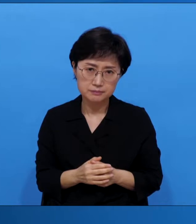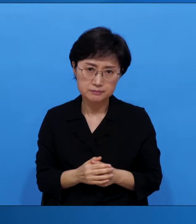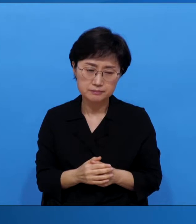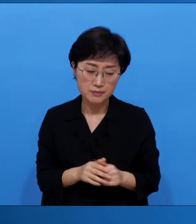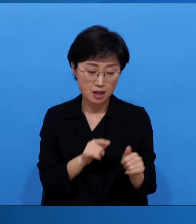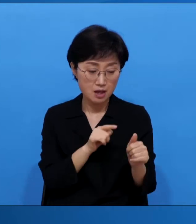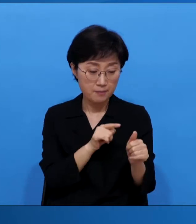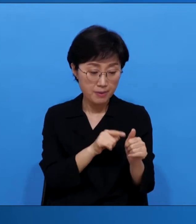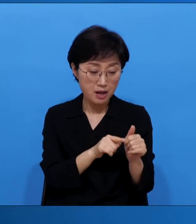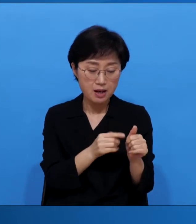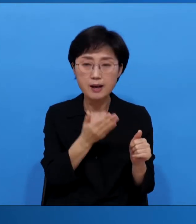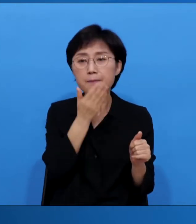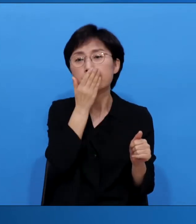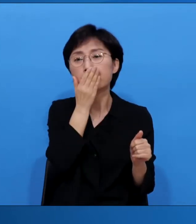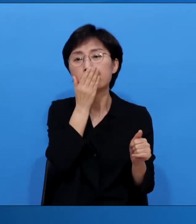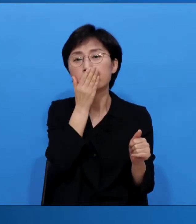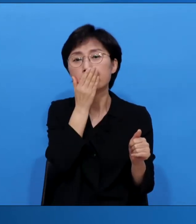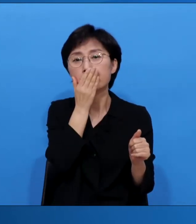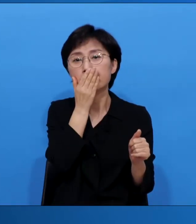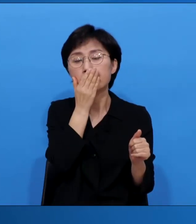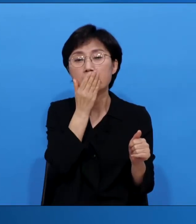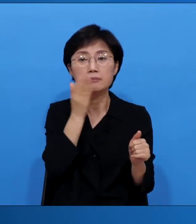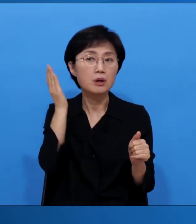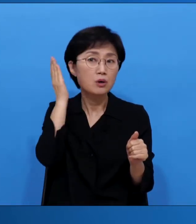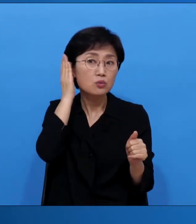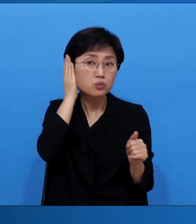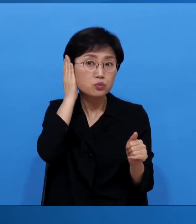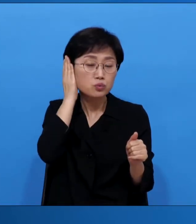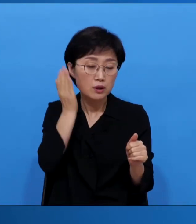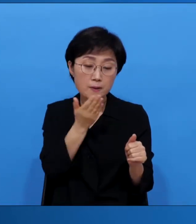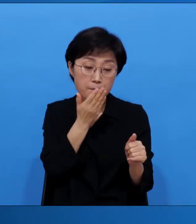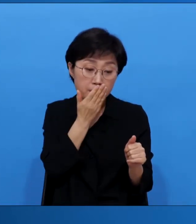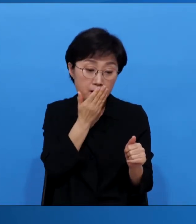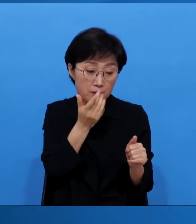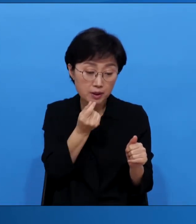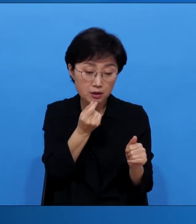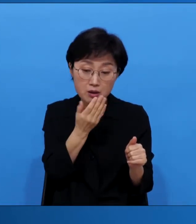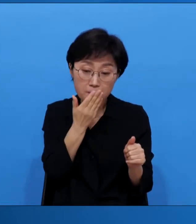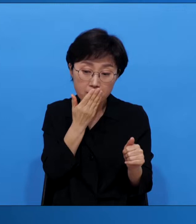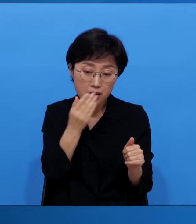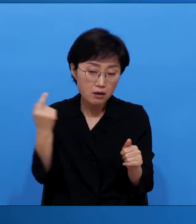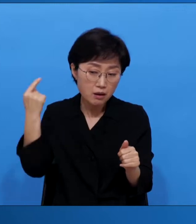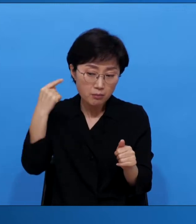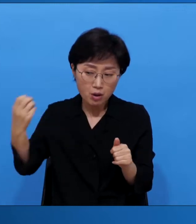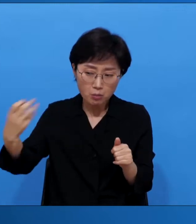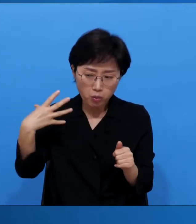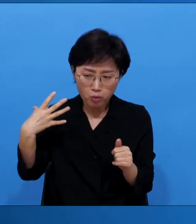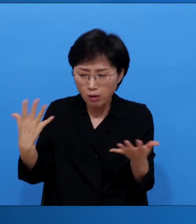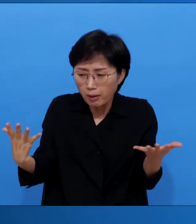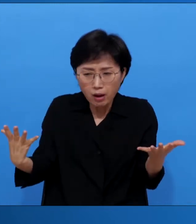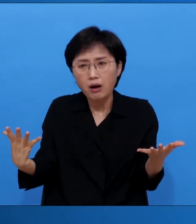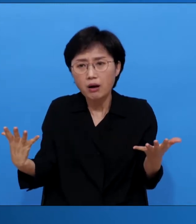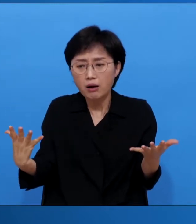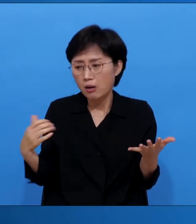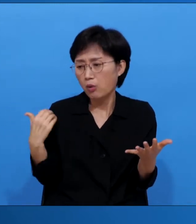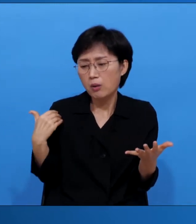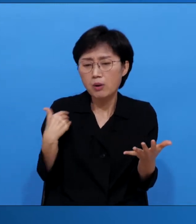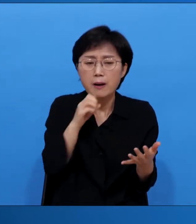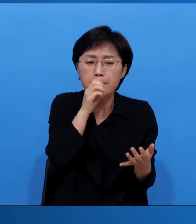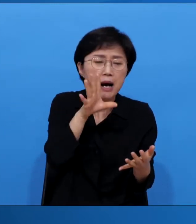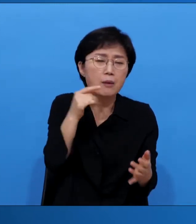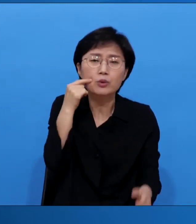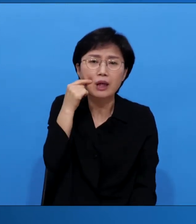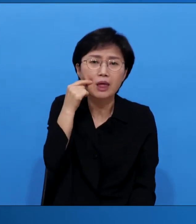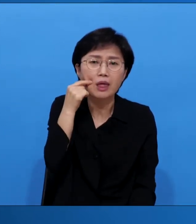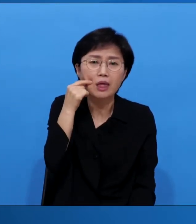말을 못한다 이 말은 귀가 안 들린다는 말 아닙니까? 남 말 듣지를 못하는 겁니다. And not only is he blind, but he's also mute, which